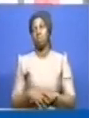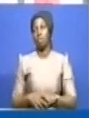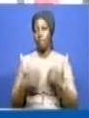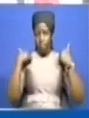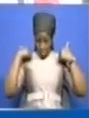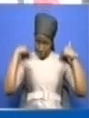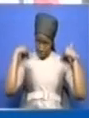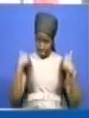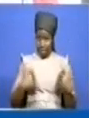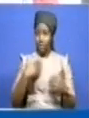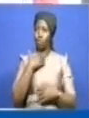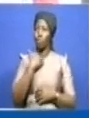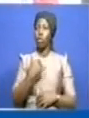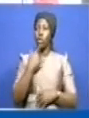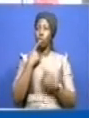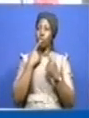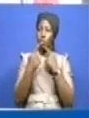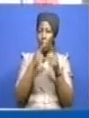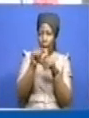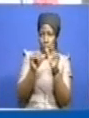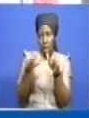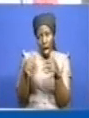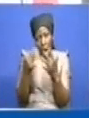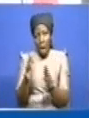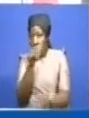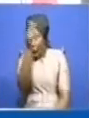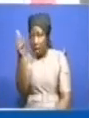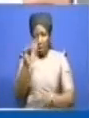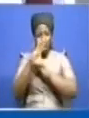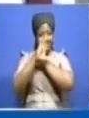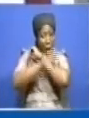kuongea juu ya vile nchi zingine